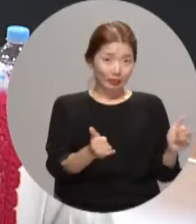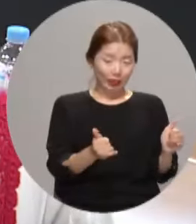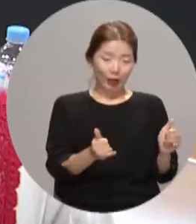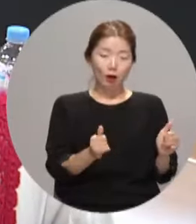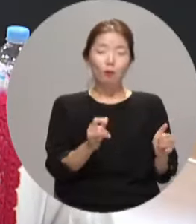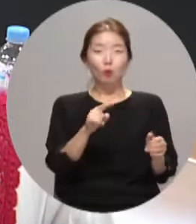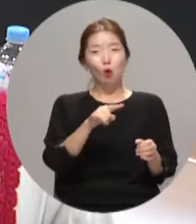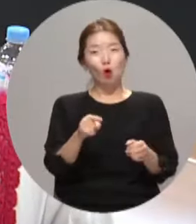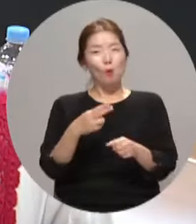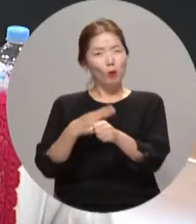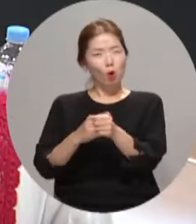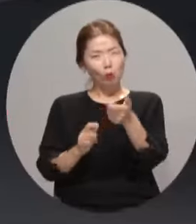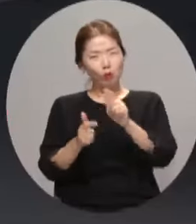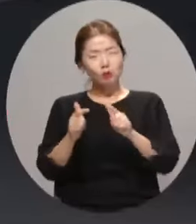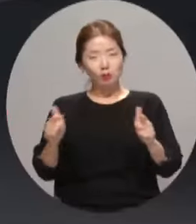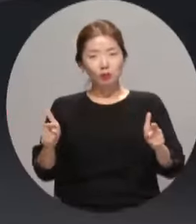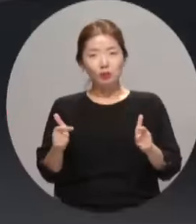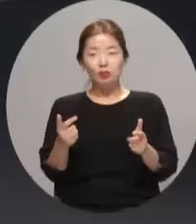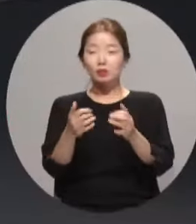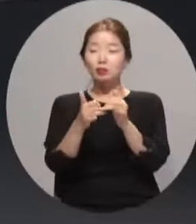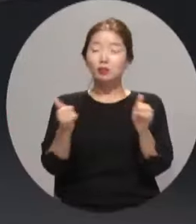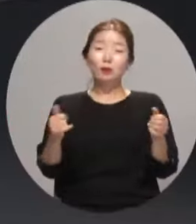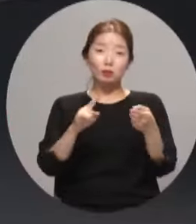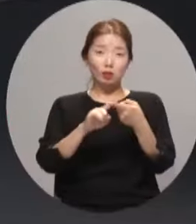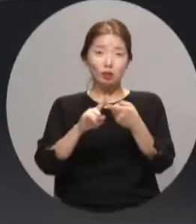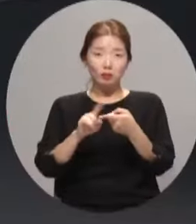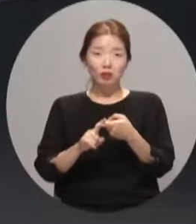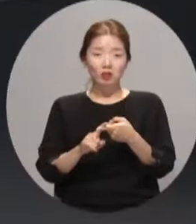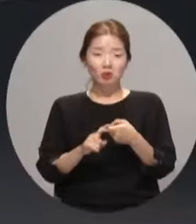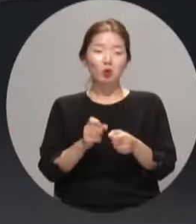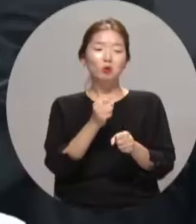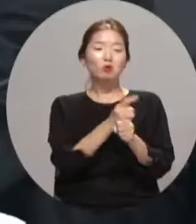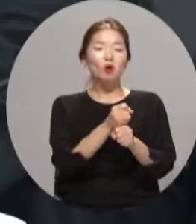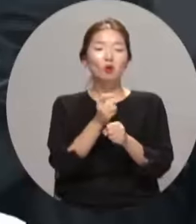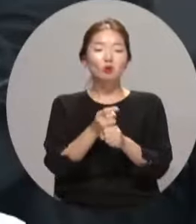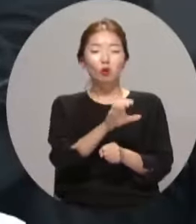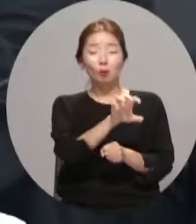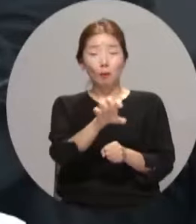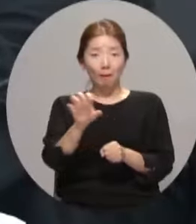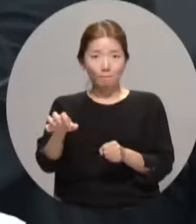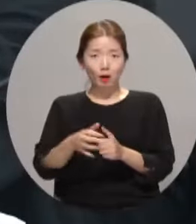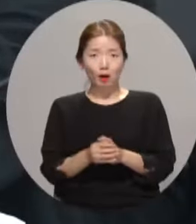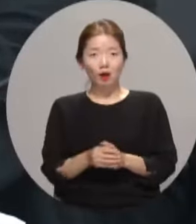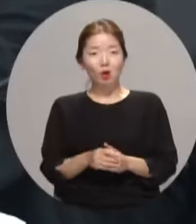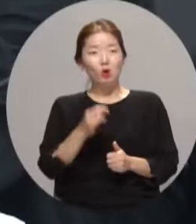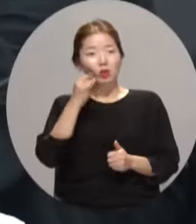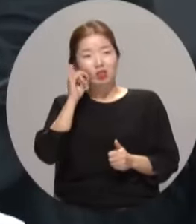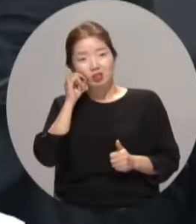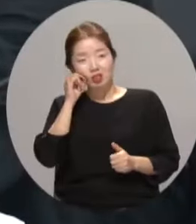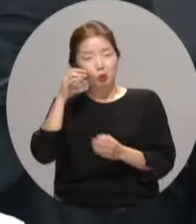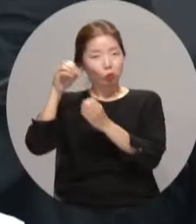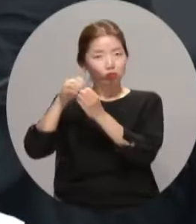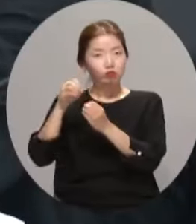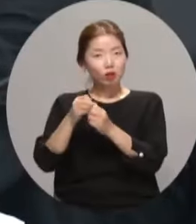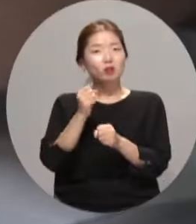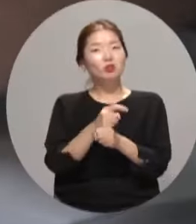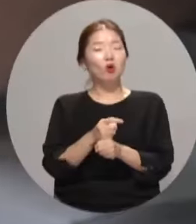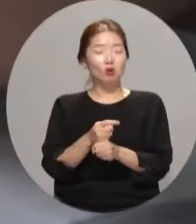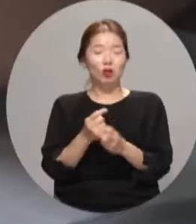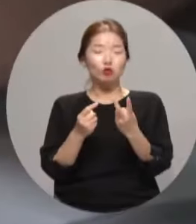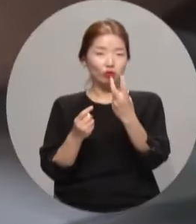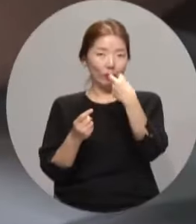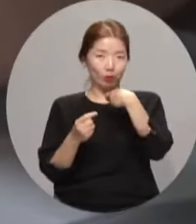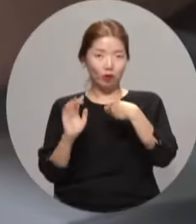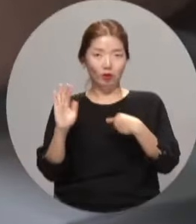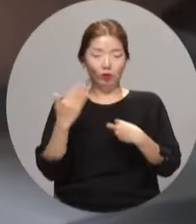필라테스 원장, 의사 등 등장 인물들에게 입체적 성격을 부여한 소설은 대중성과 문학성을 모두 잡았다는